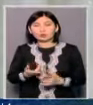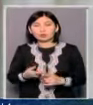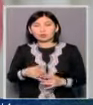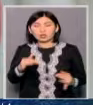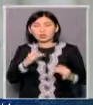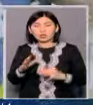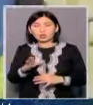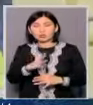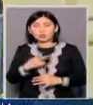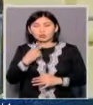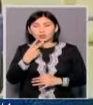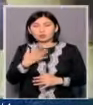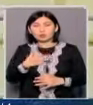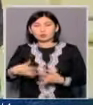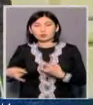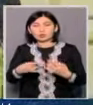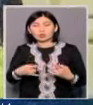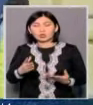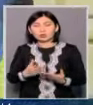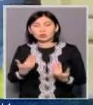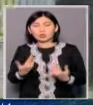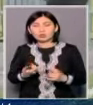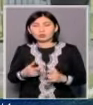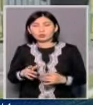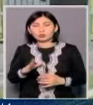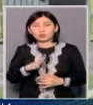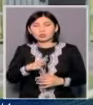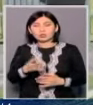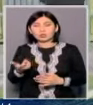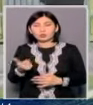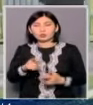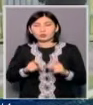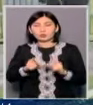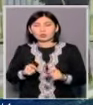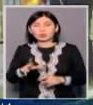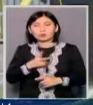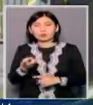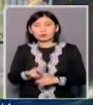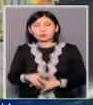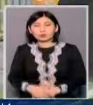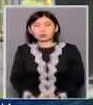Интервью с ним было показано на нашем канале. Сегодня он пересек финишную беговую черту вторым.